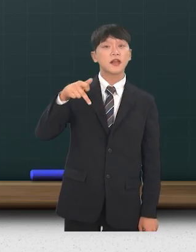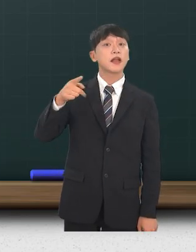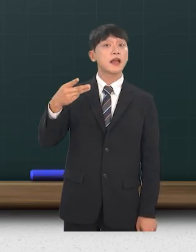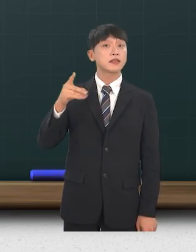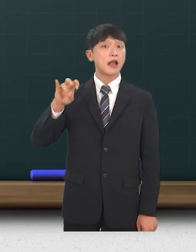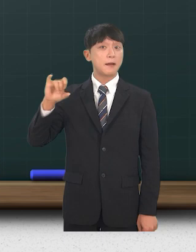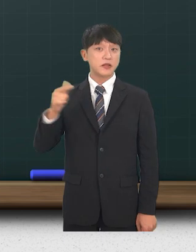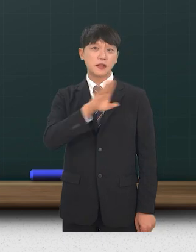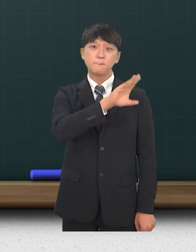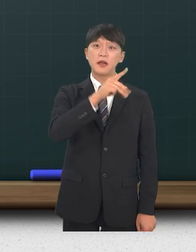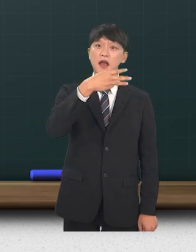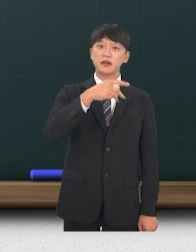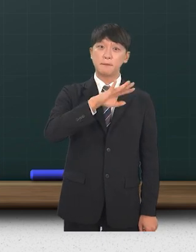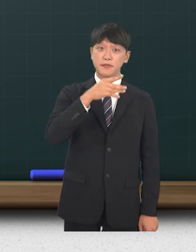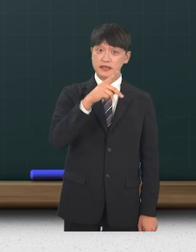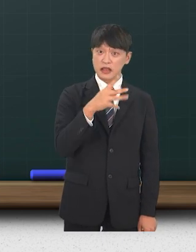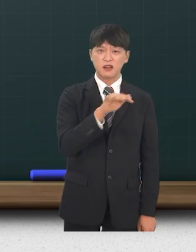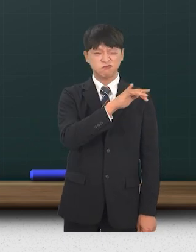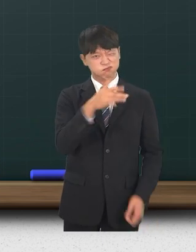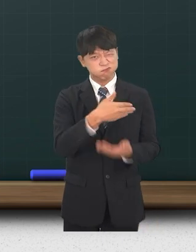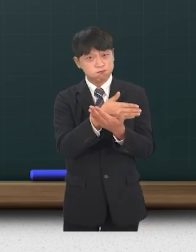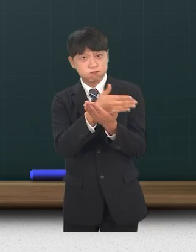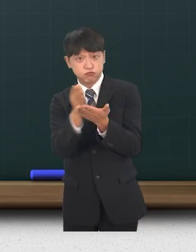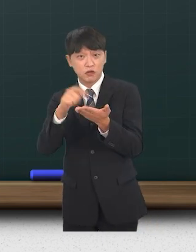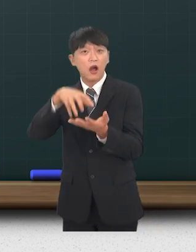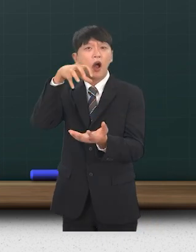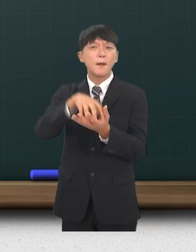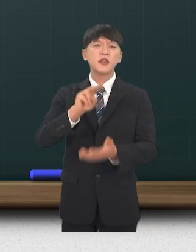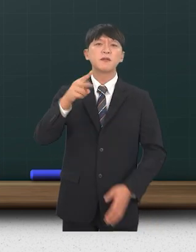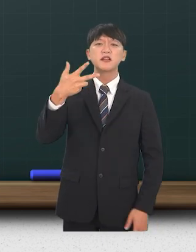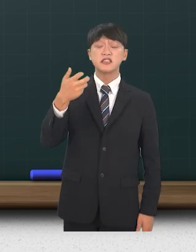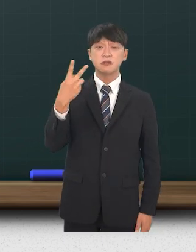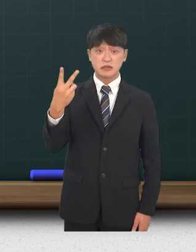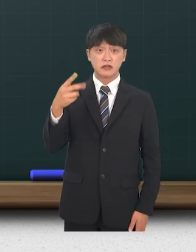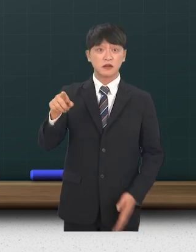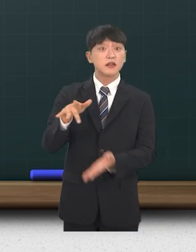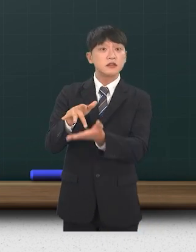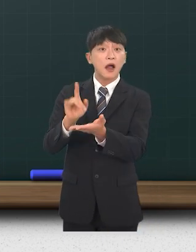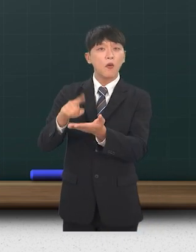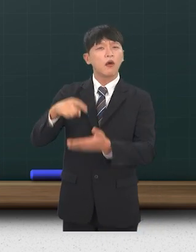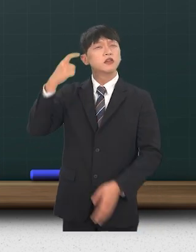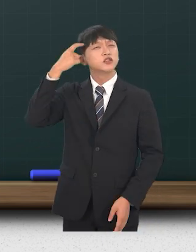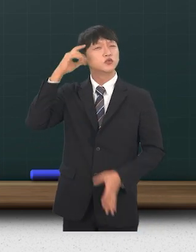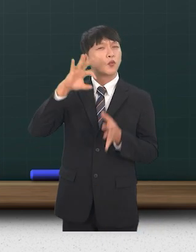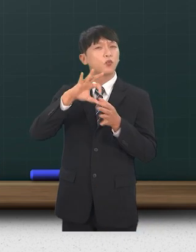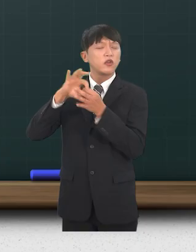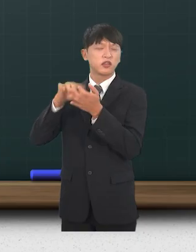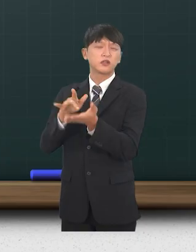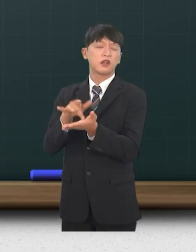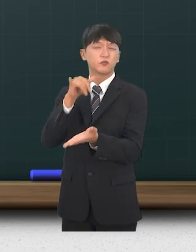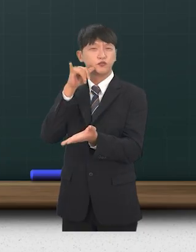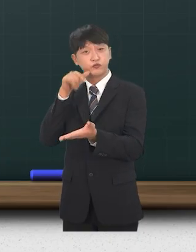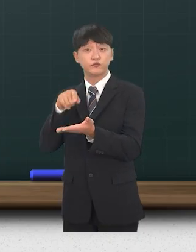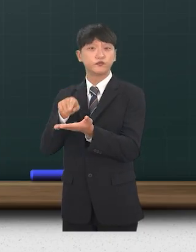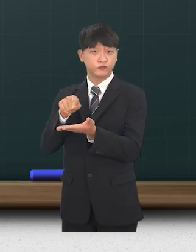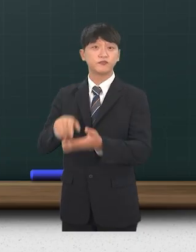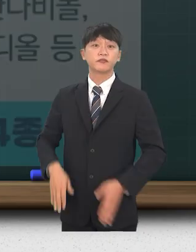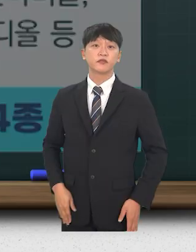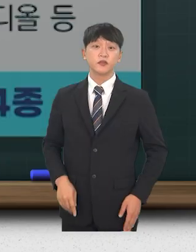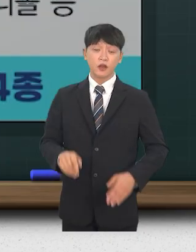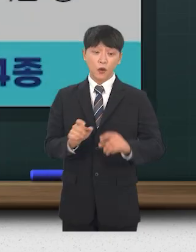바르비탈, 졸피뎀, 프로포폴, 벤조디아제핀계 등 272종의 약물은 향정신성의약품에 속하는 마약류로